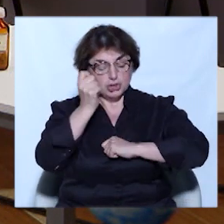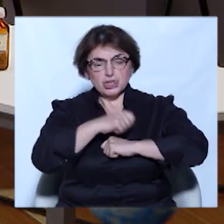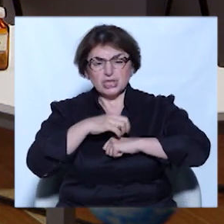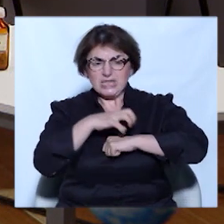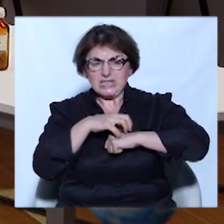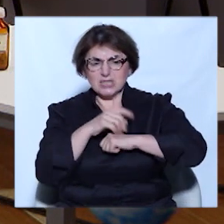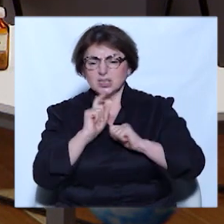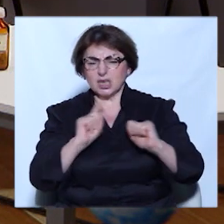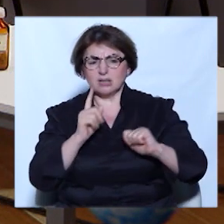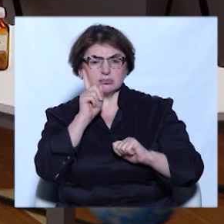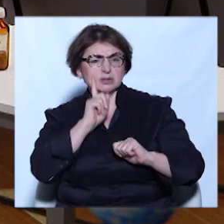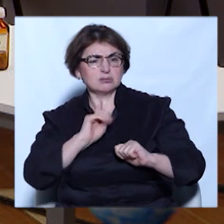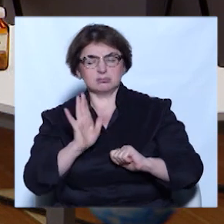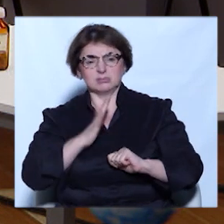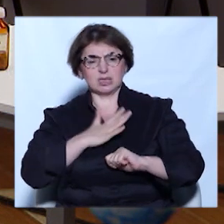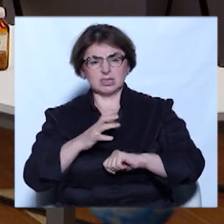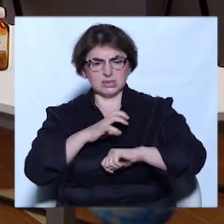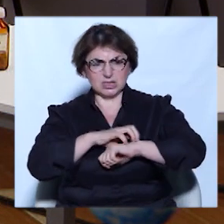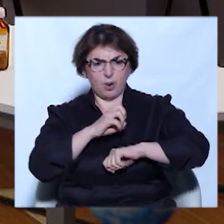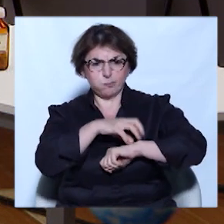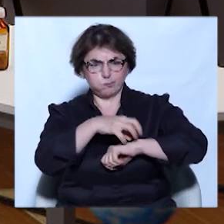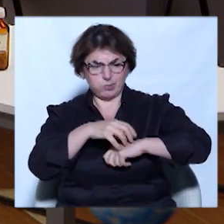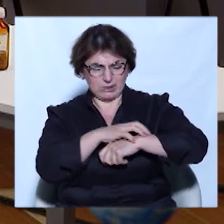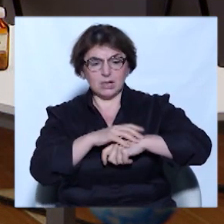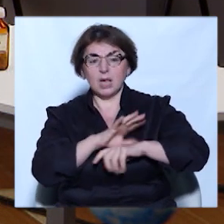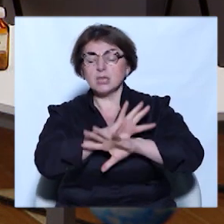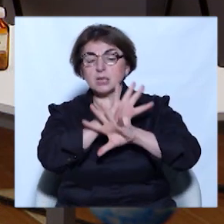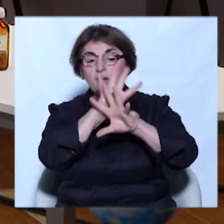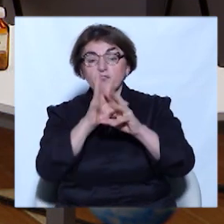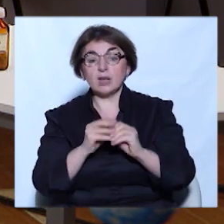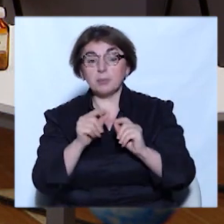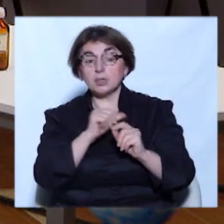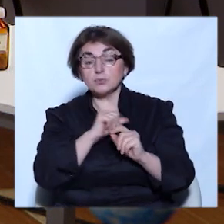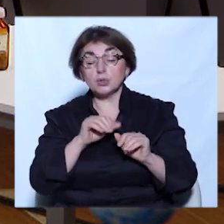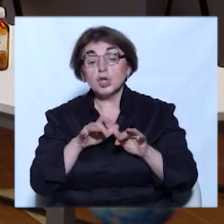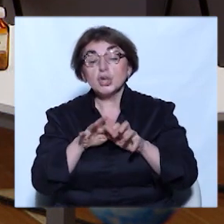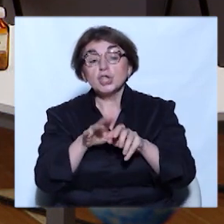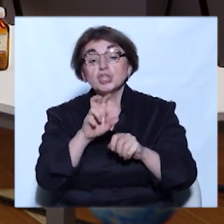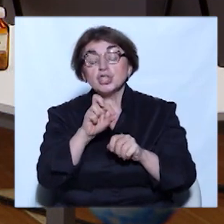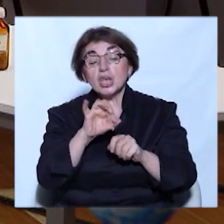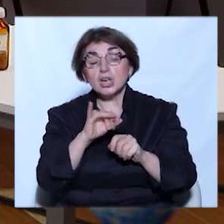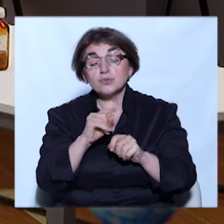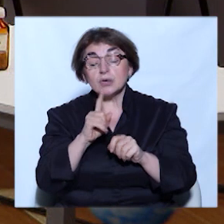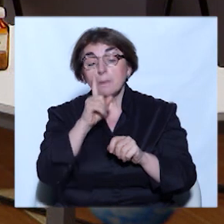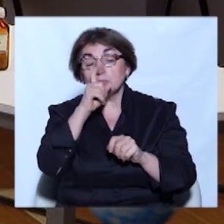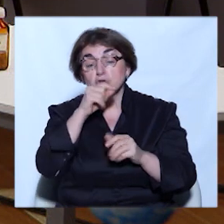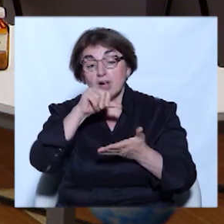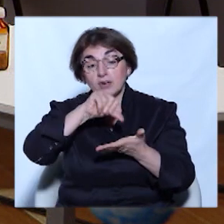საკმაოდ უსიამოვნოა და ესე იგი ეს ყველაფერი ჭიანჭველმჟავას შეიცავს,